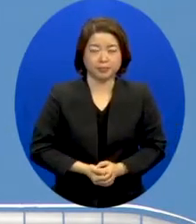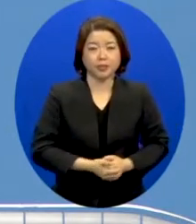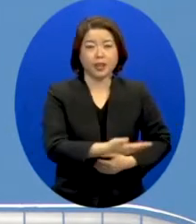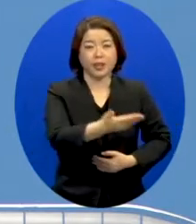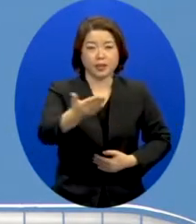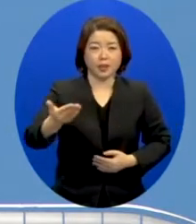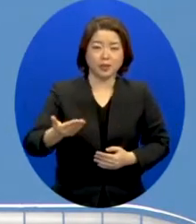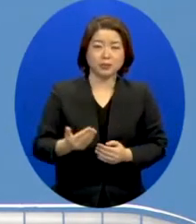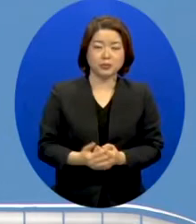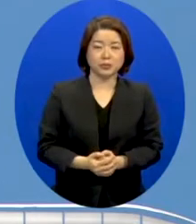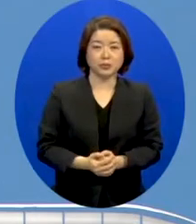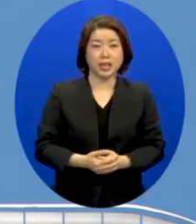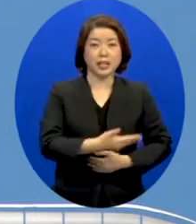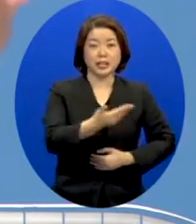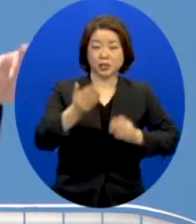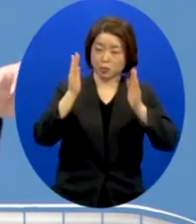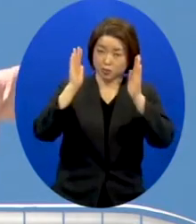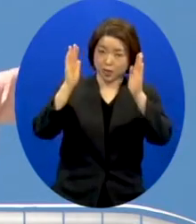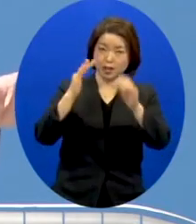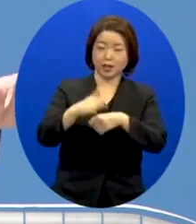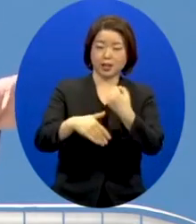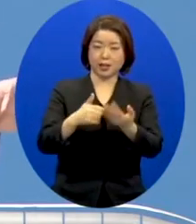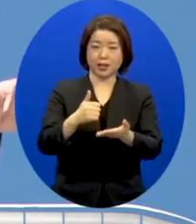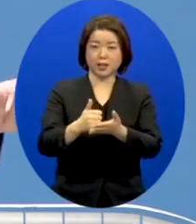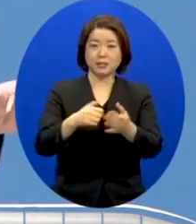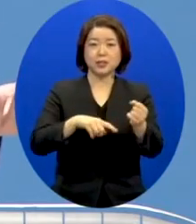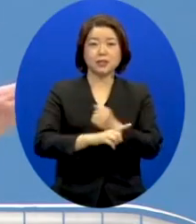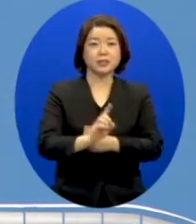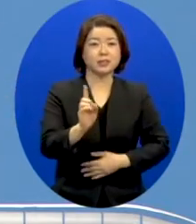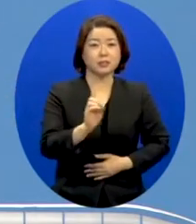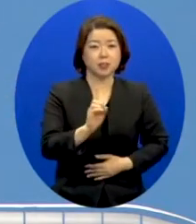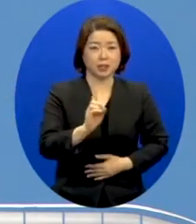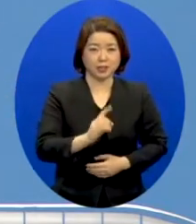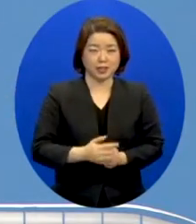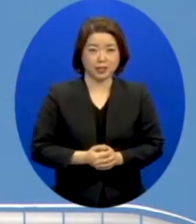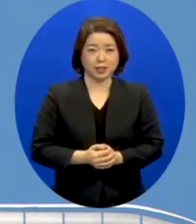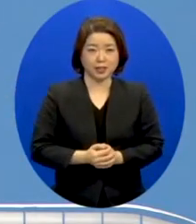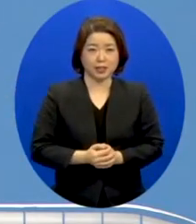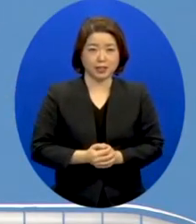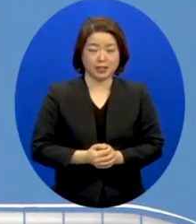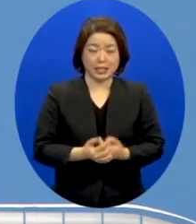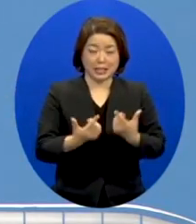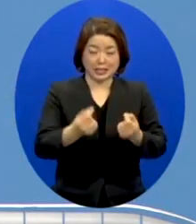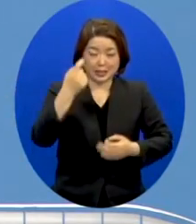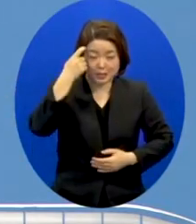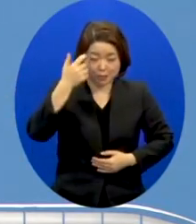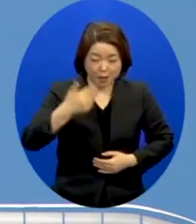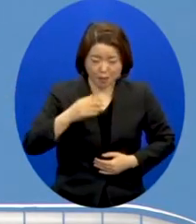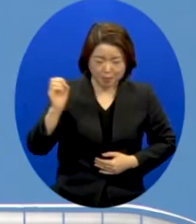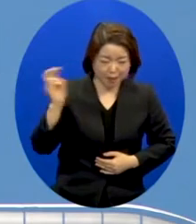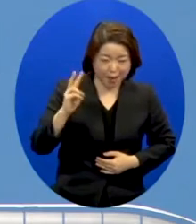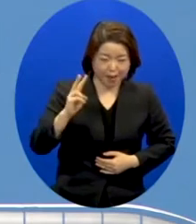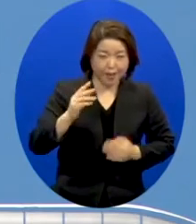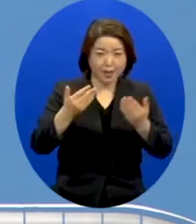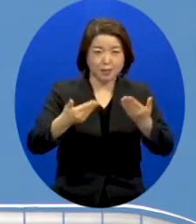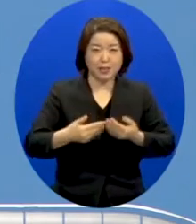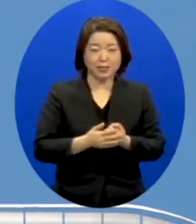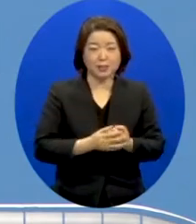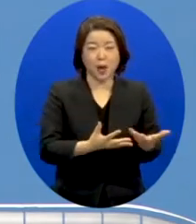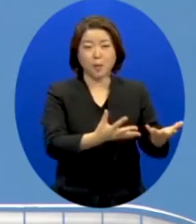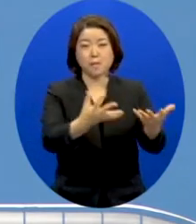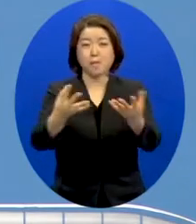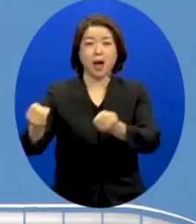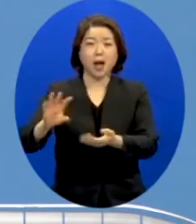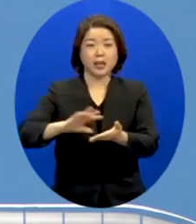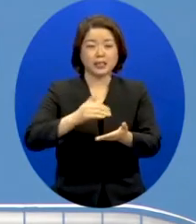여러분 여러분을 향한 하나님의 뜻은 무엇일까요 이런 질문을 갑자기 받으면 많은 그리스도인들이